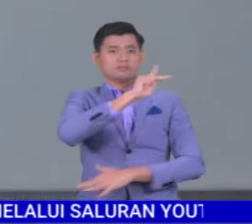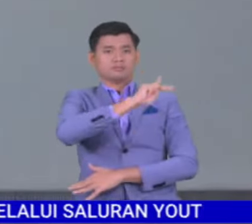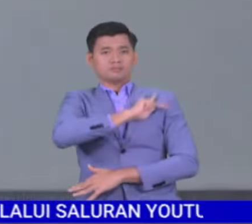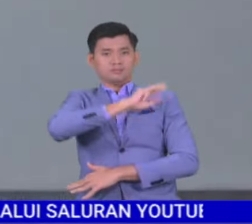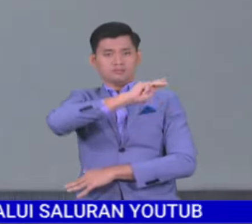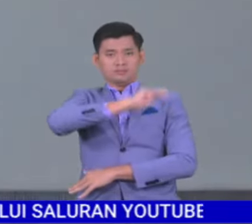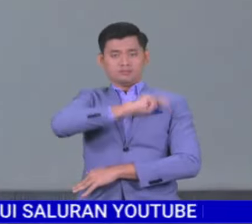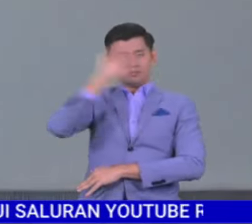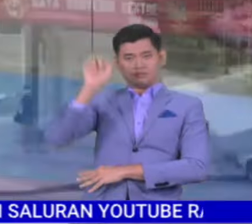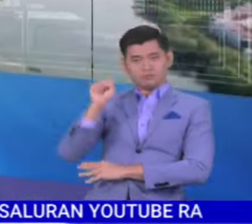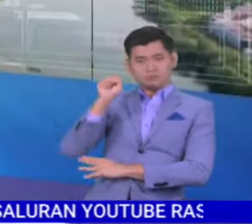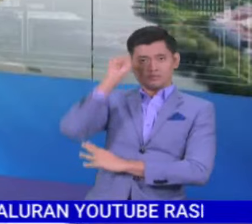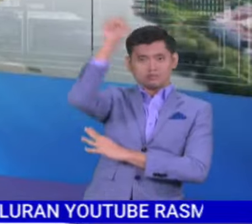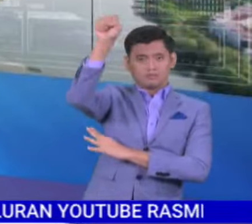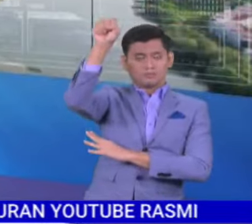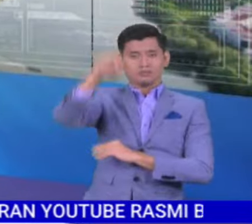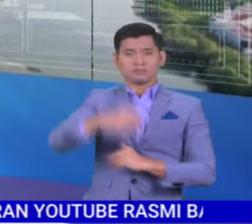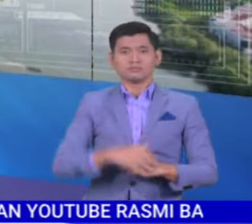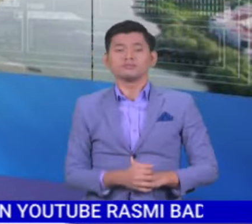Sabah